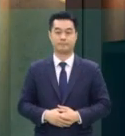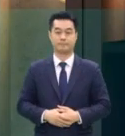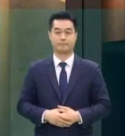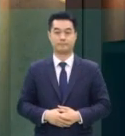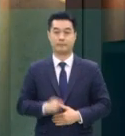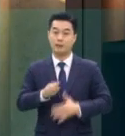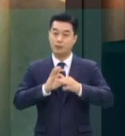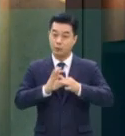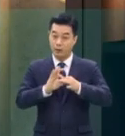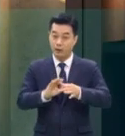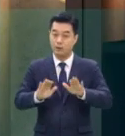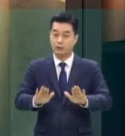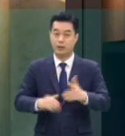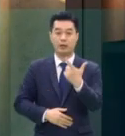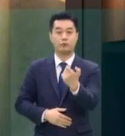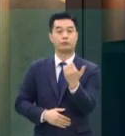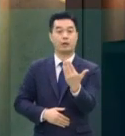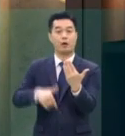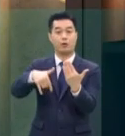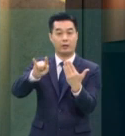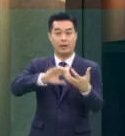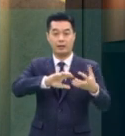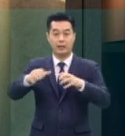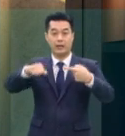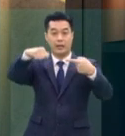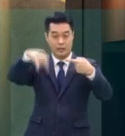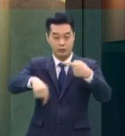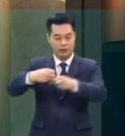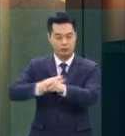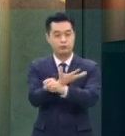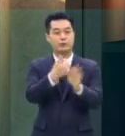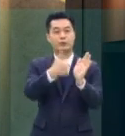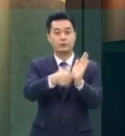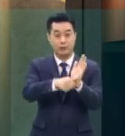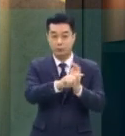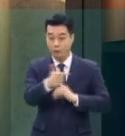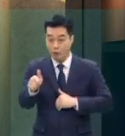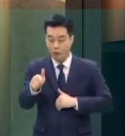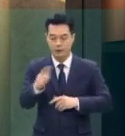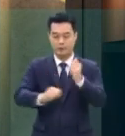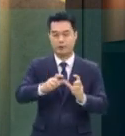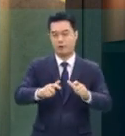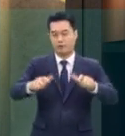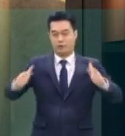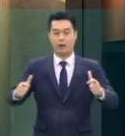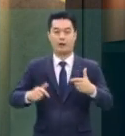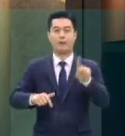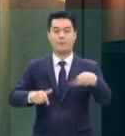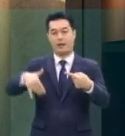이를 통해 현재 69 개인 세계 1등 수출 제품을 100 개 이상으로 늘리게